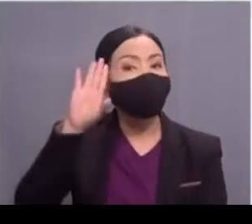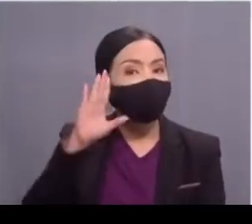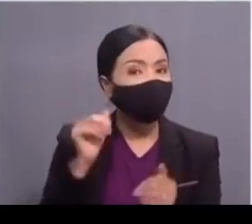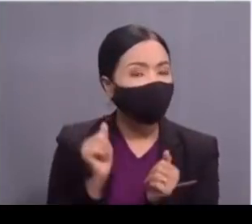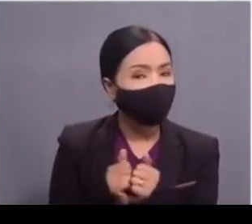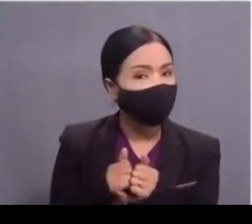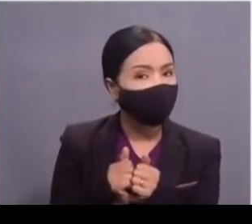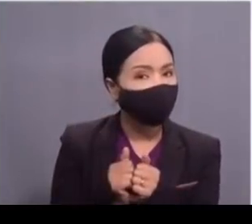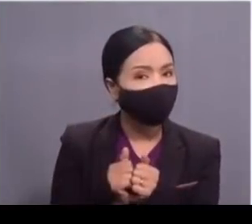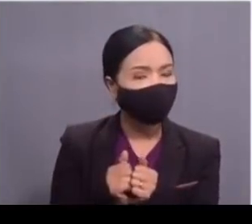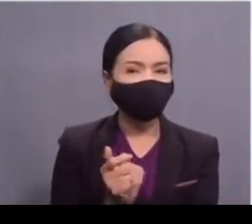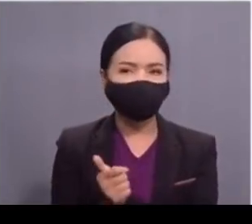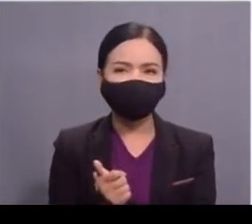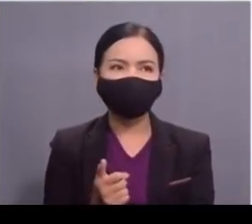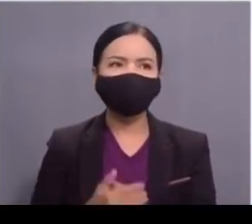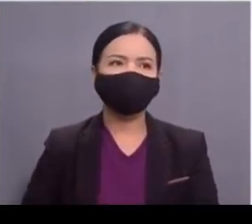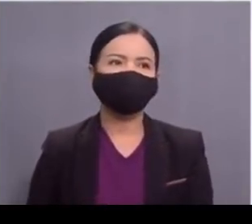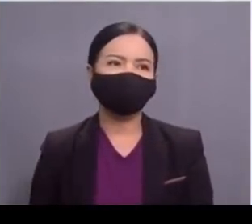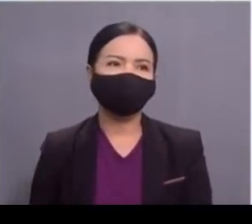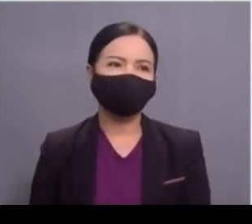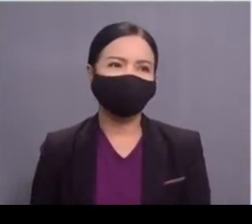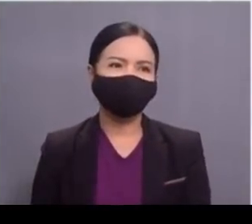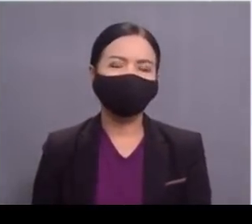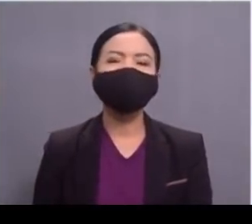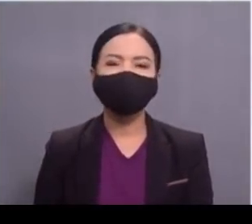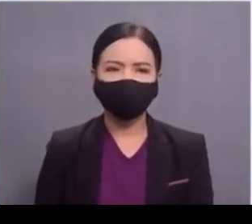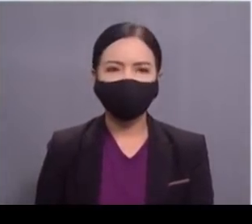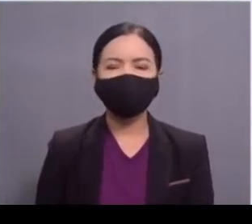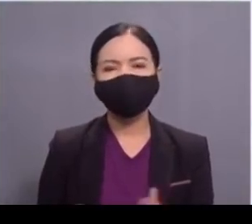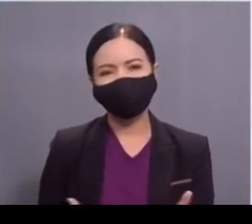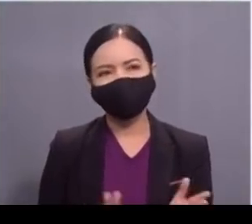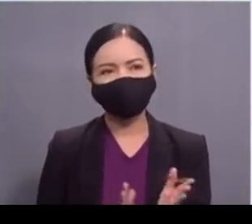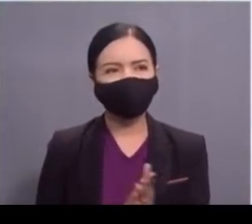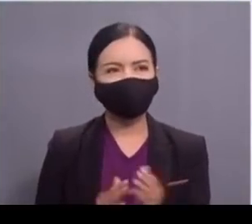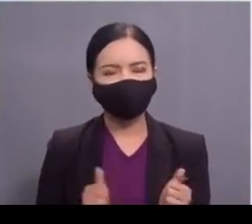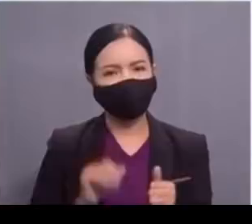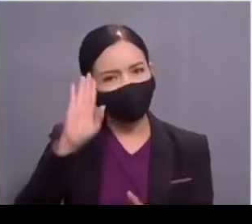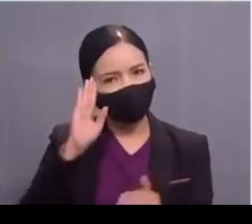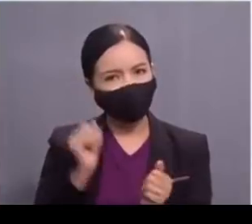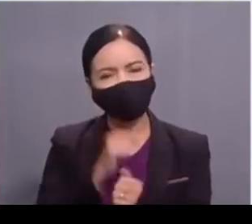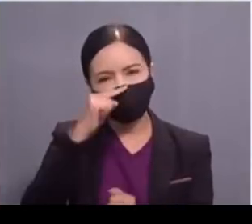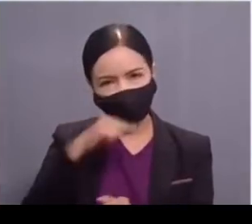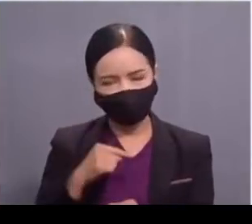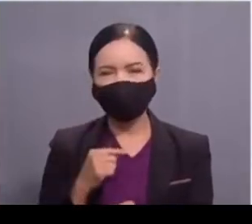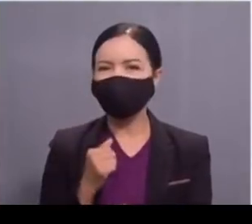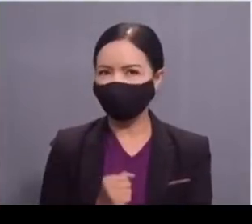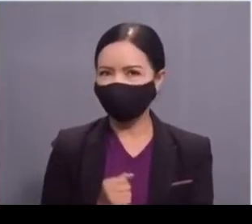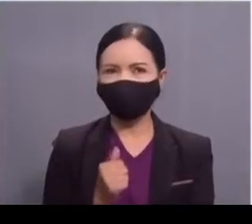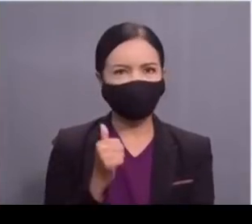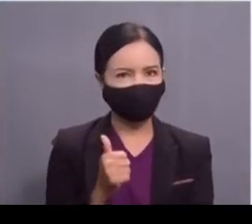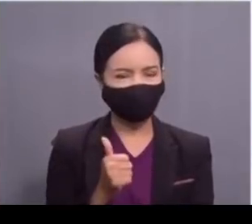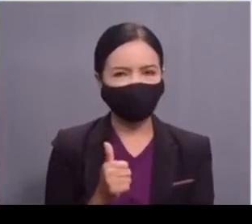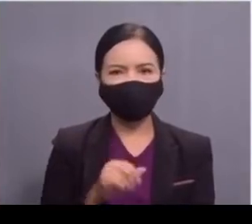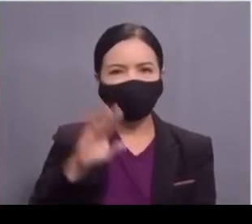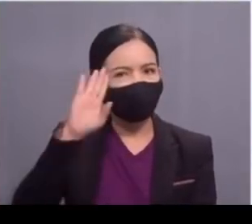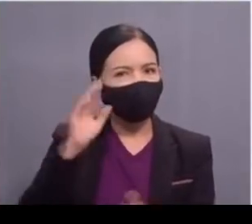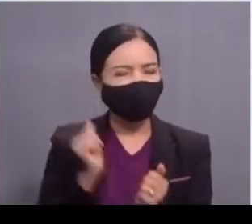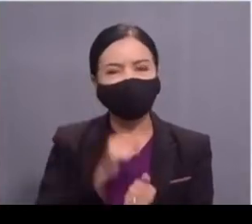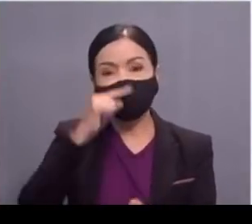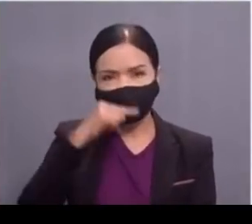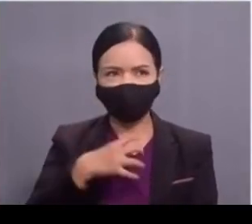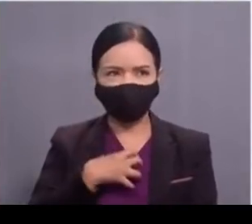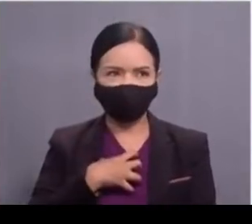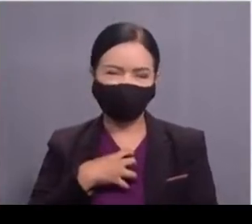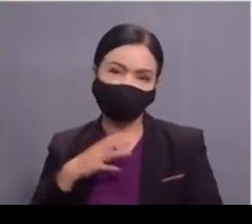จะชื่นชมตำรวจค่ะว่าไม่มีอะไรภายใต้แสงอาทิตย์นี้ที่ตำรวจไทยทำไม่ได้ค่ะตำรวจไทยเราอยากจะ